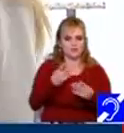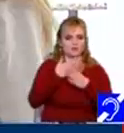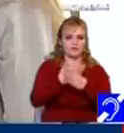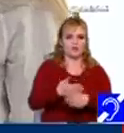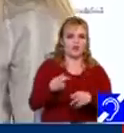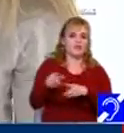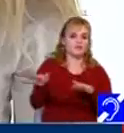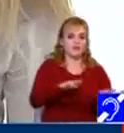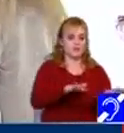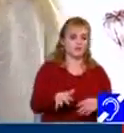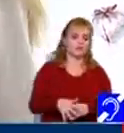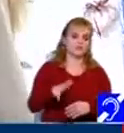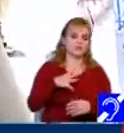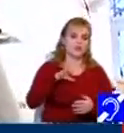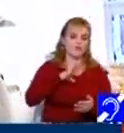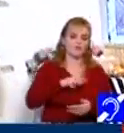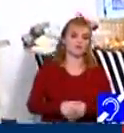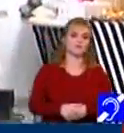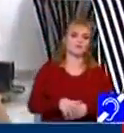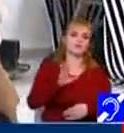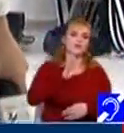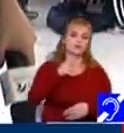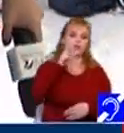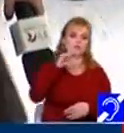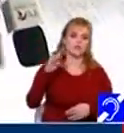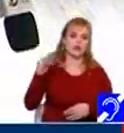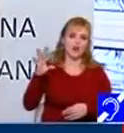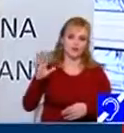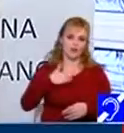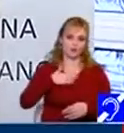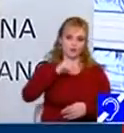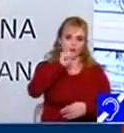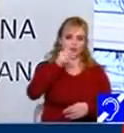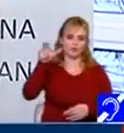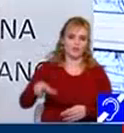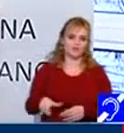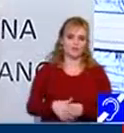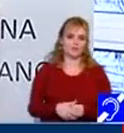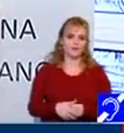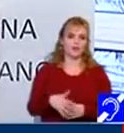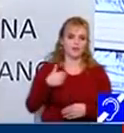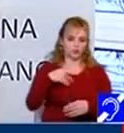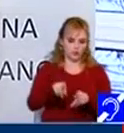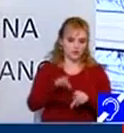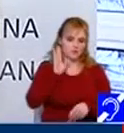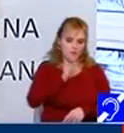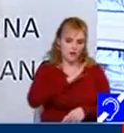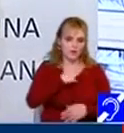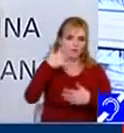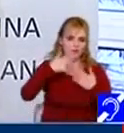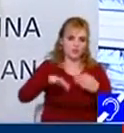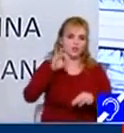La evenimentul caritabil s-a implicat și colega noastră Dorina Gherganov. Fiind mamă, înțeleg foarte bine durerea